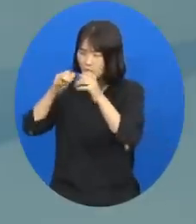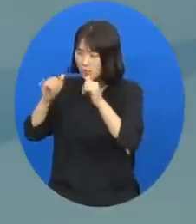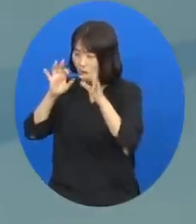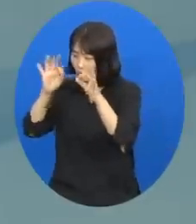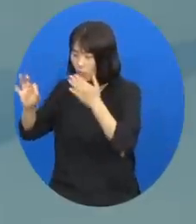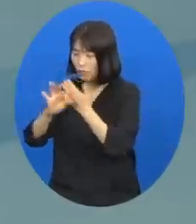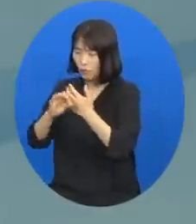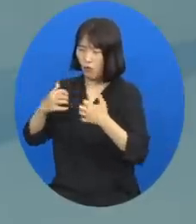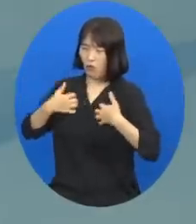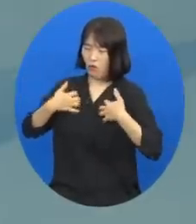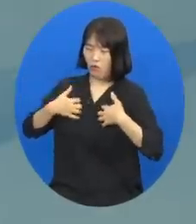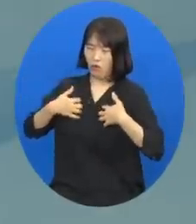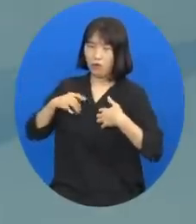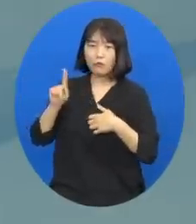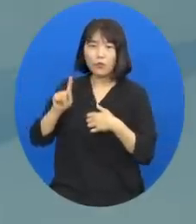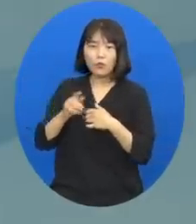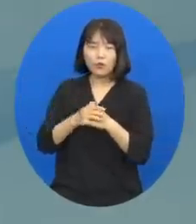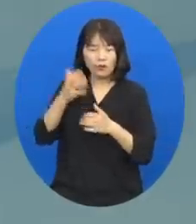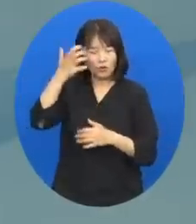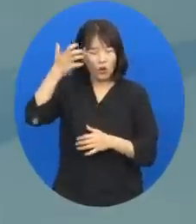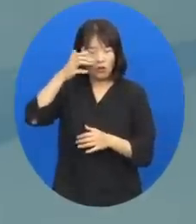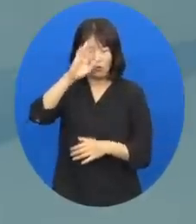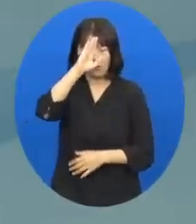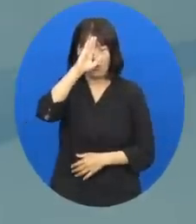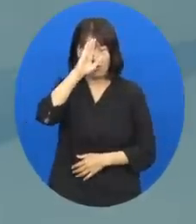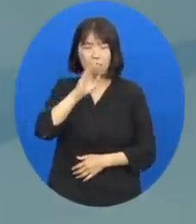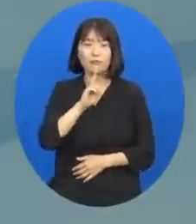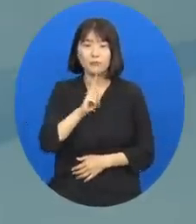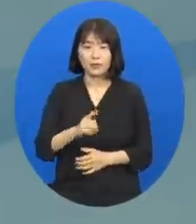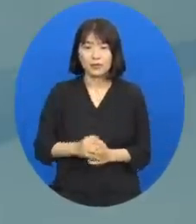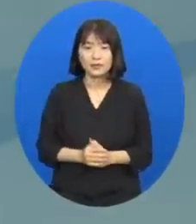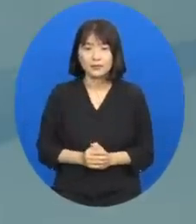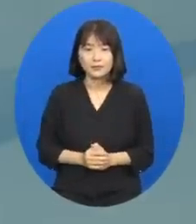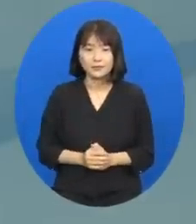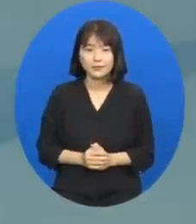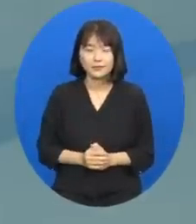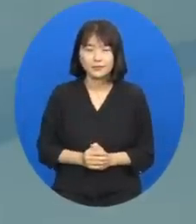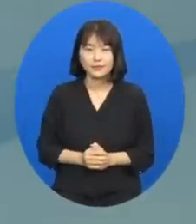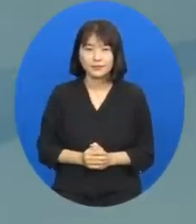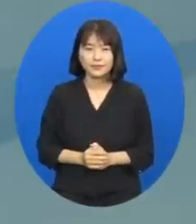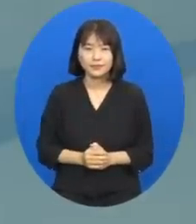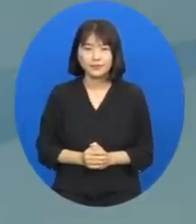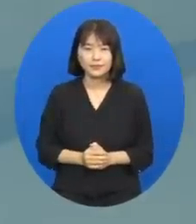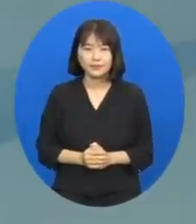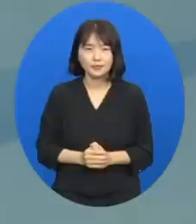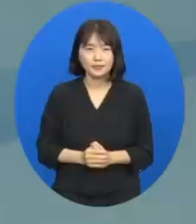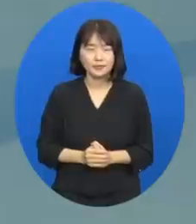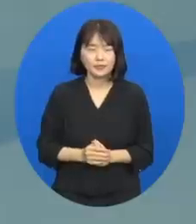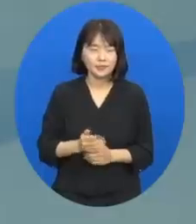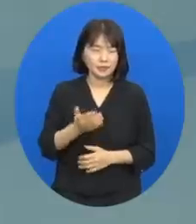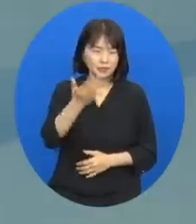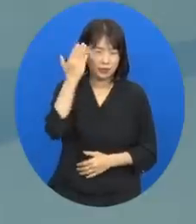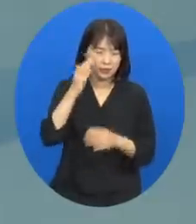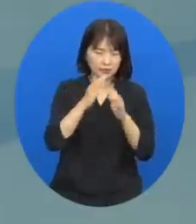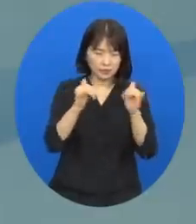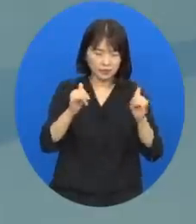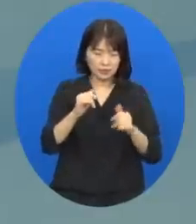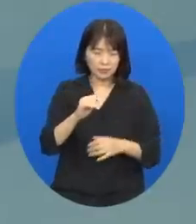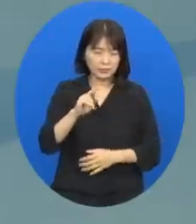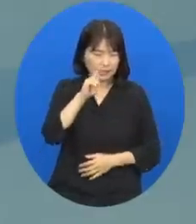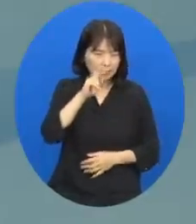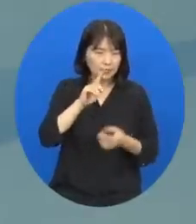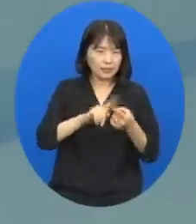것입니다 병들어 있다는 증거 예요 중세 신학자 토마스 아퀴나스가 시기를 이렇게 정리를 합니다 시기는